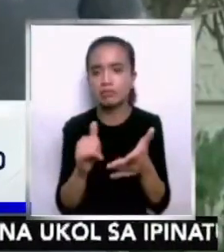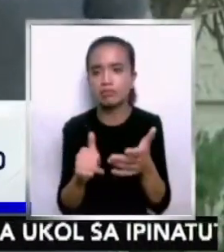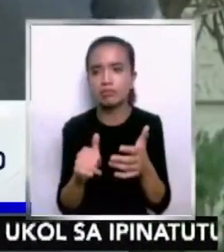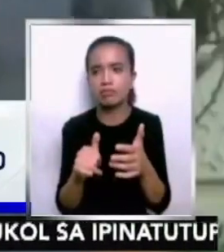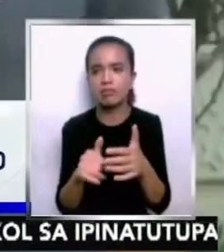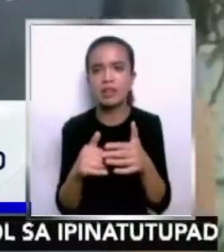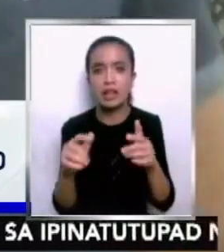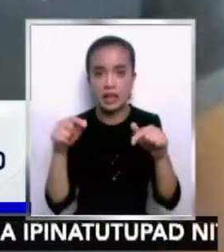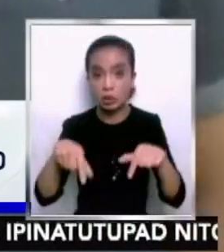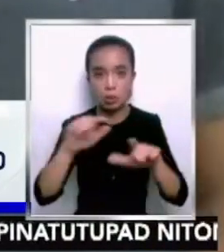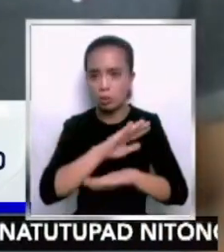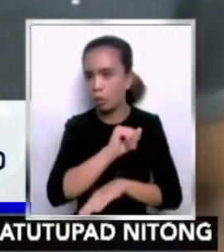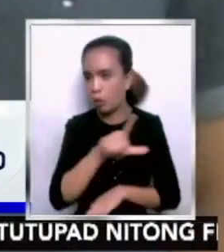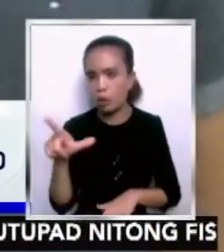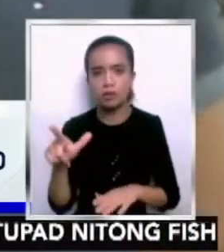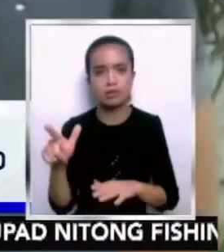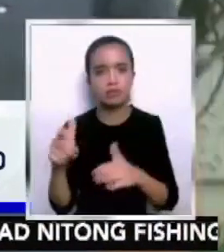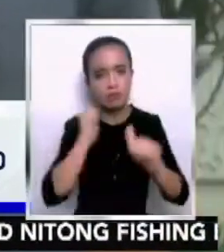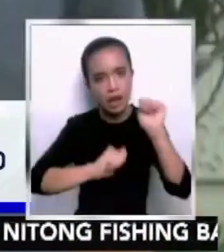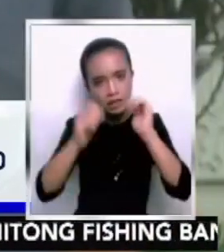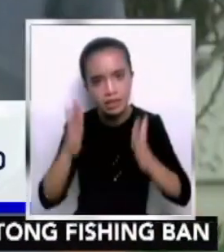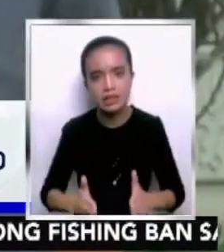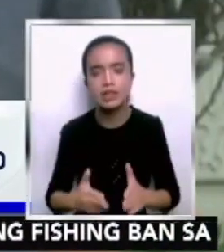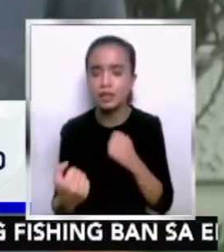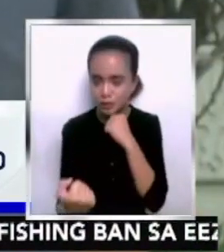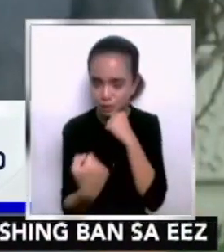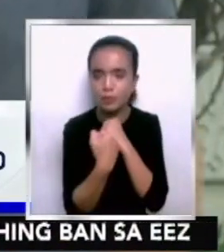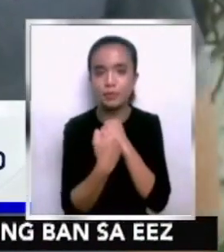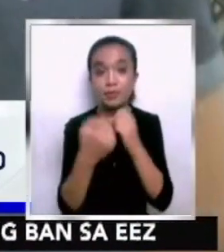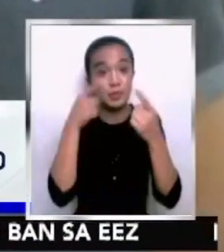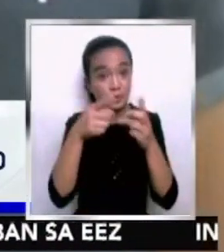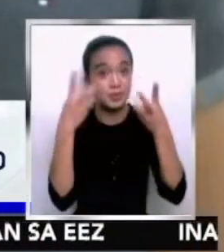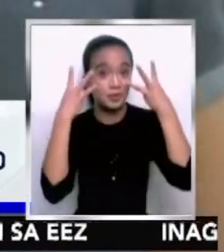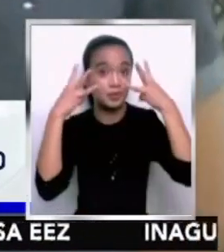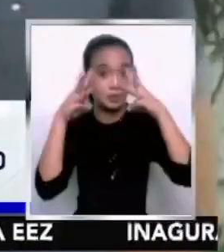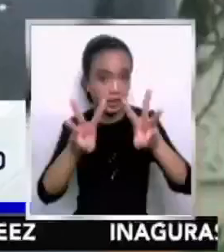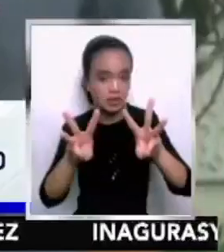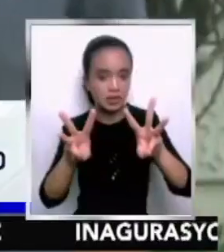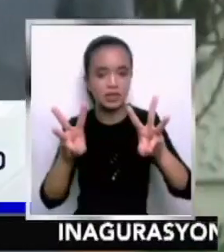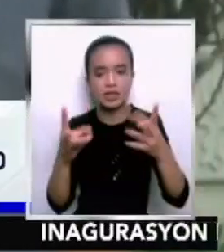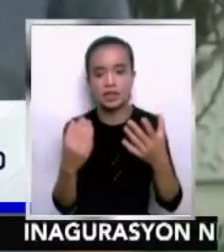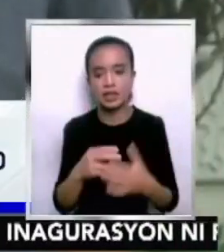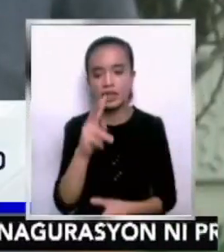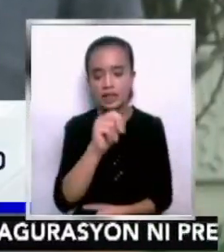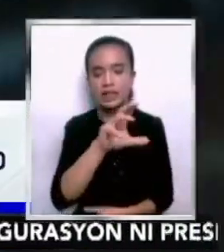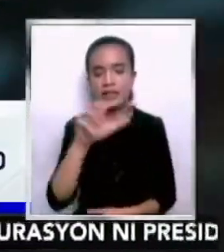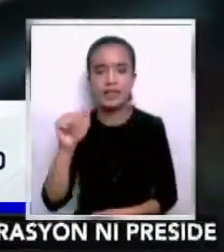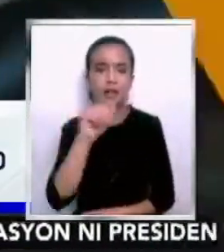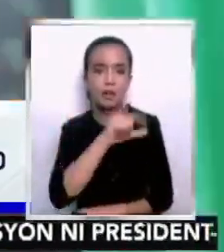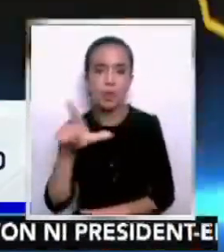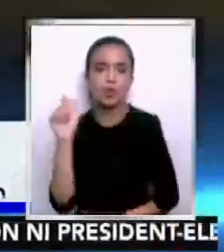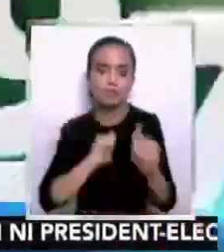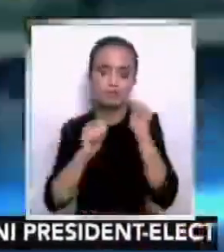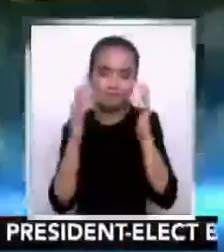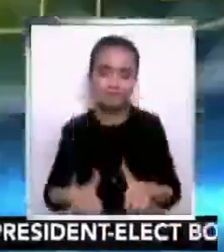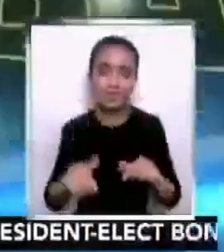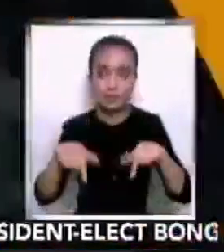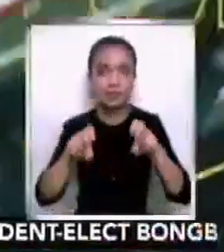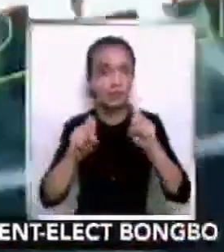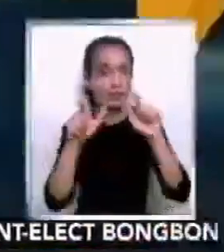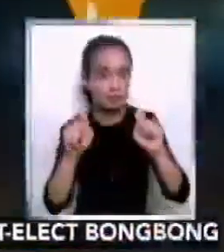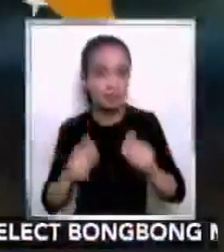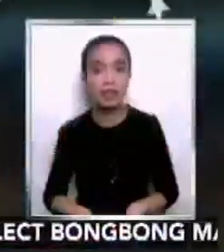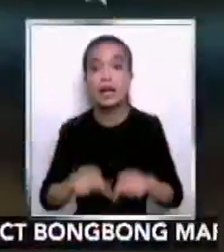enjoy natin. Suporta nyo at panoorin nyo ang NCAA All-Stars this coming Sunday. Mapapanood ang